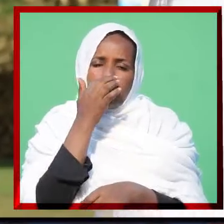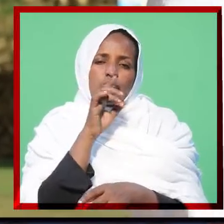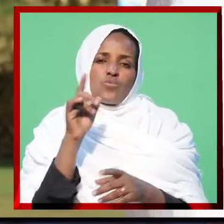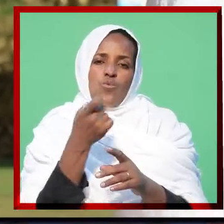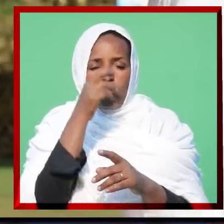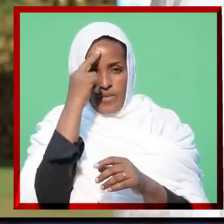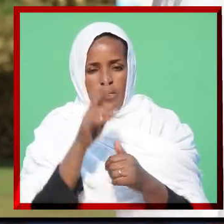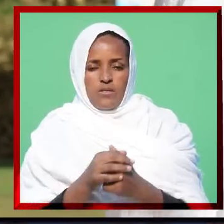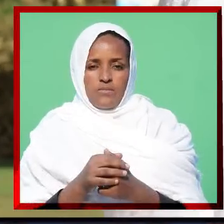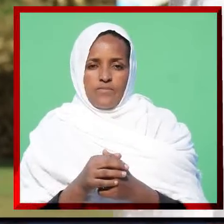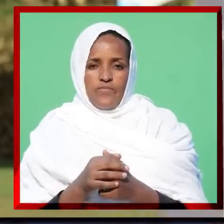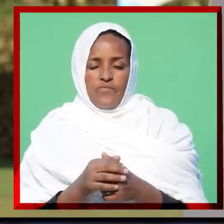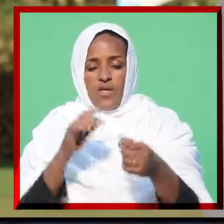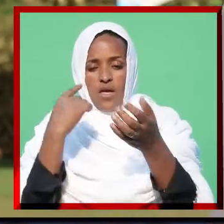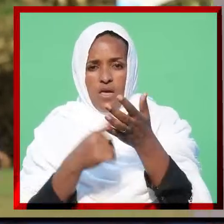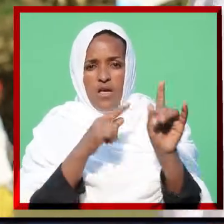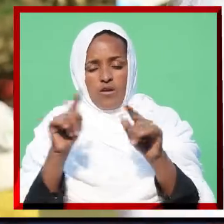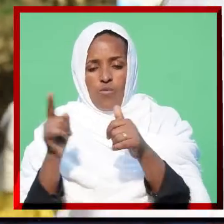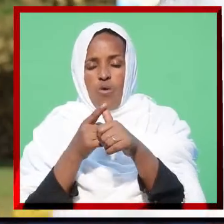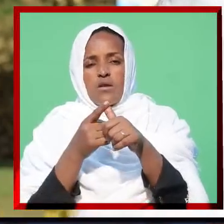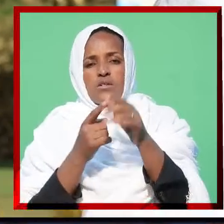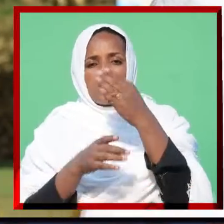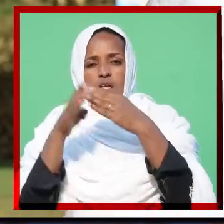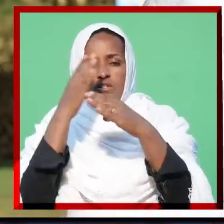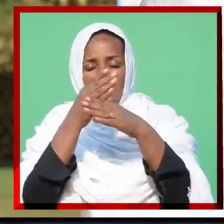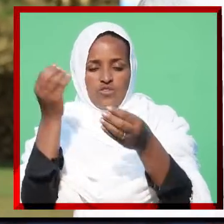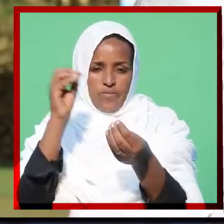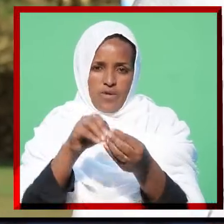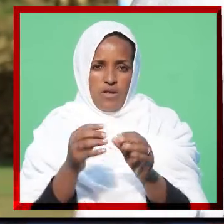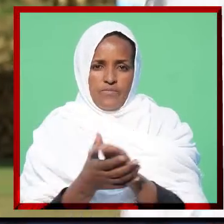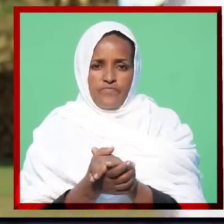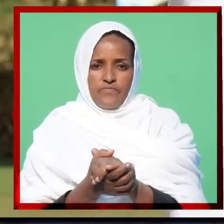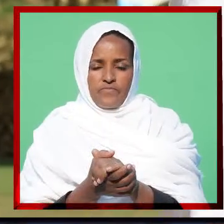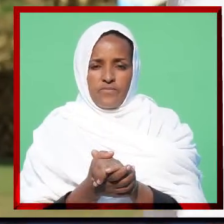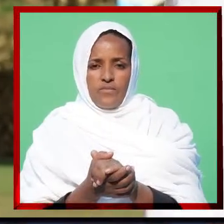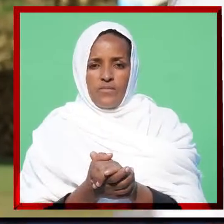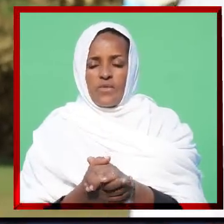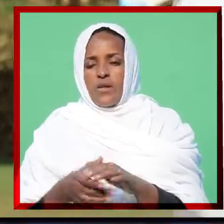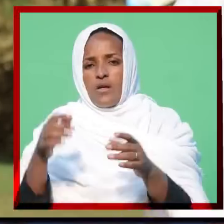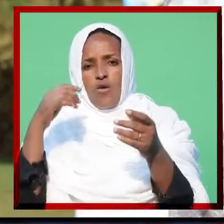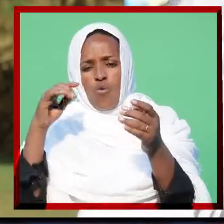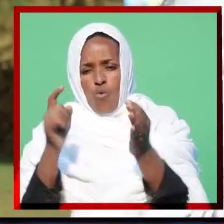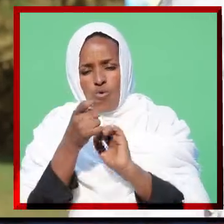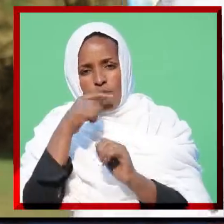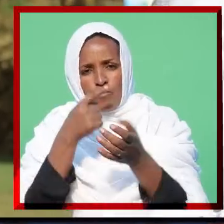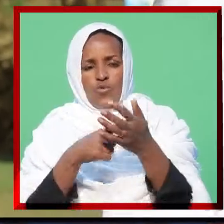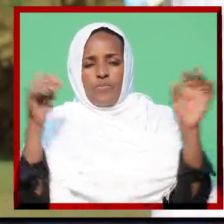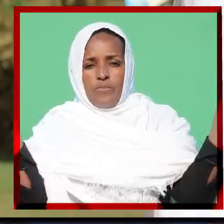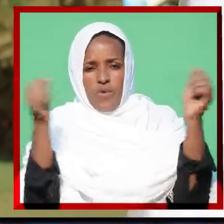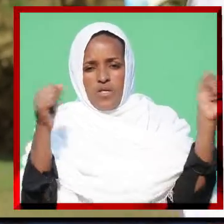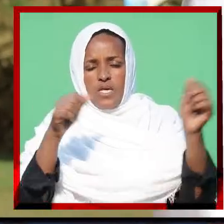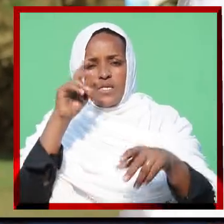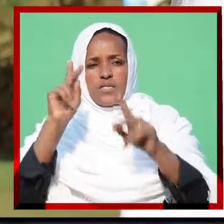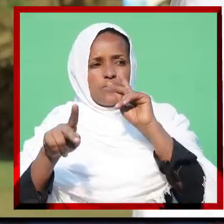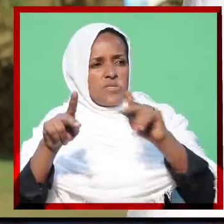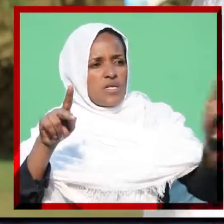ነው። ይሄ ደግሞ አንድ ደረጃ ይጨምራል። ጠብን የሚዘራው ደግሞ ሆነ ብሎ ለማጣላት